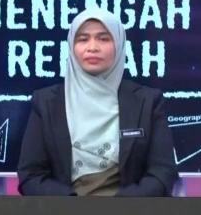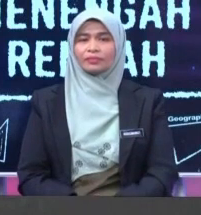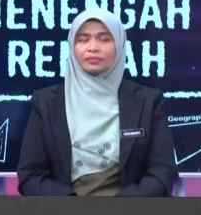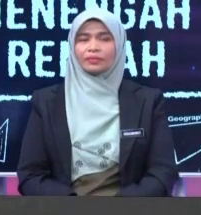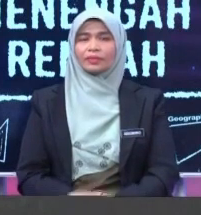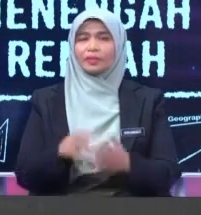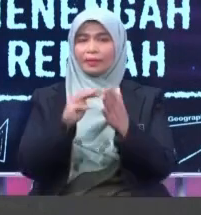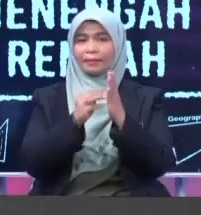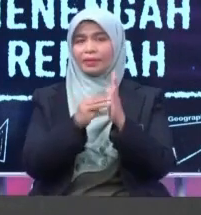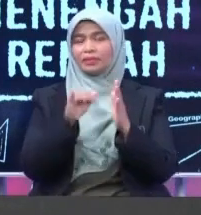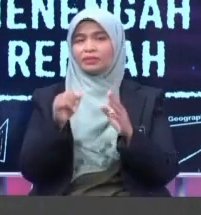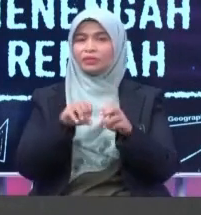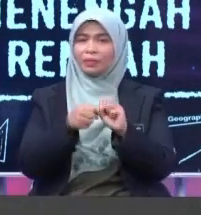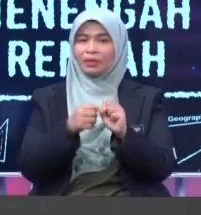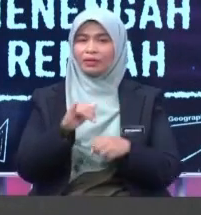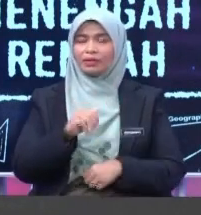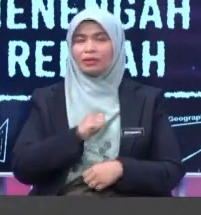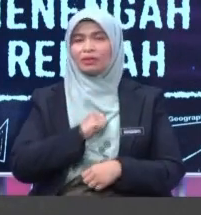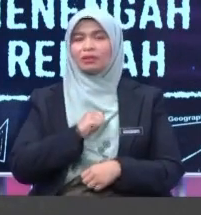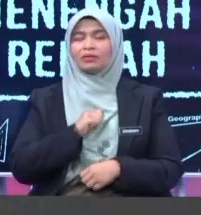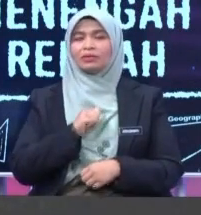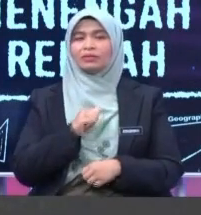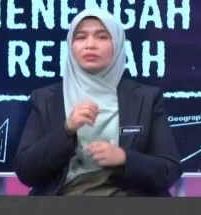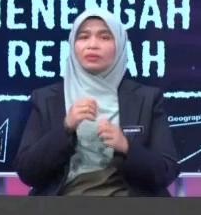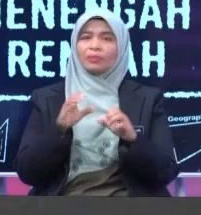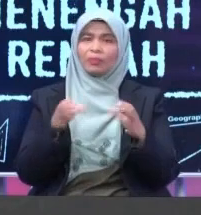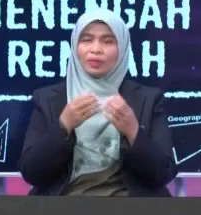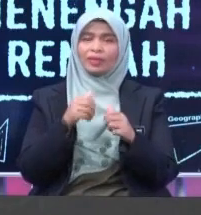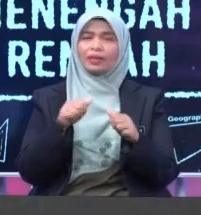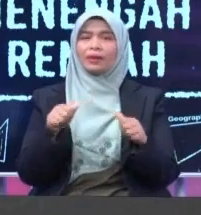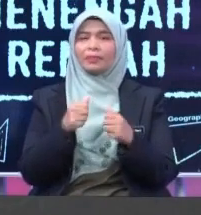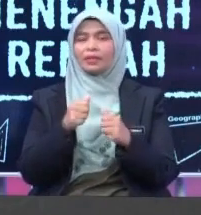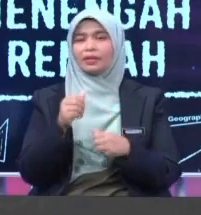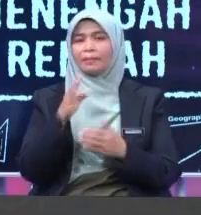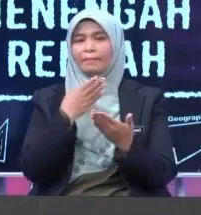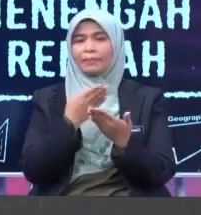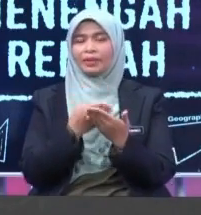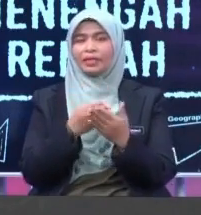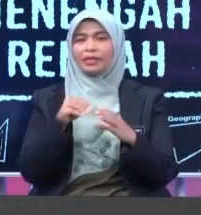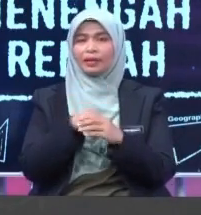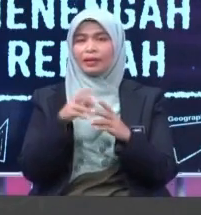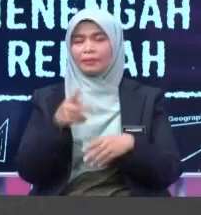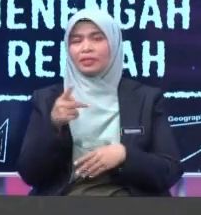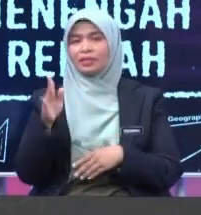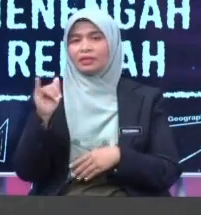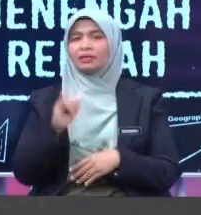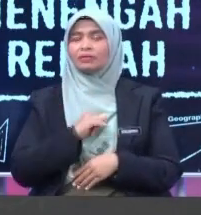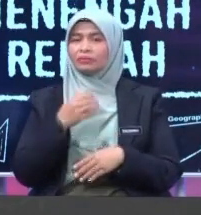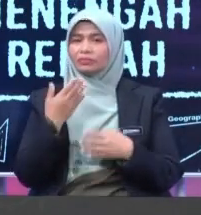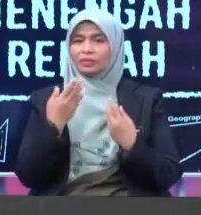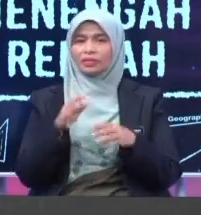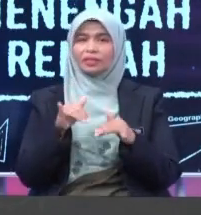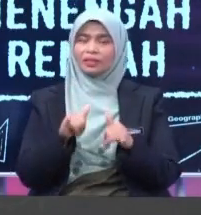Maksud dia, supaya aku mengerjakan amal-amal yang soleh dalam perkara-perkara yang aku telah tinggalkan.